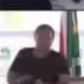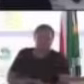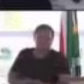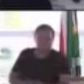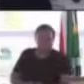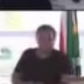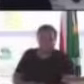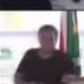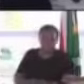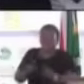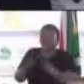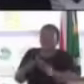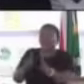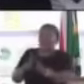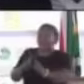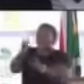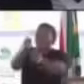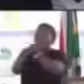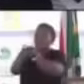uphendu ube usibali